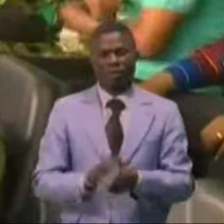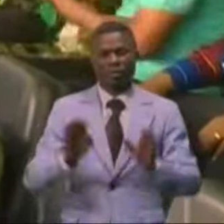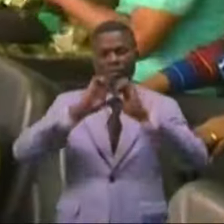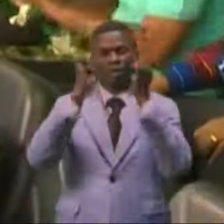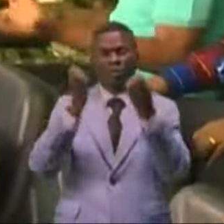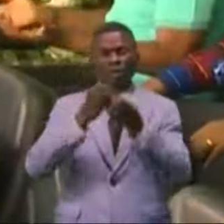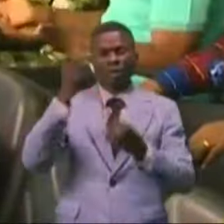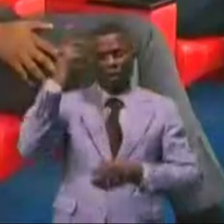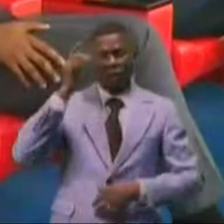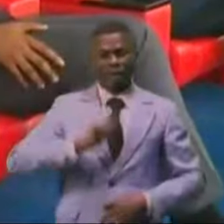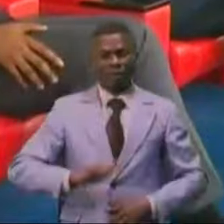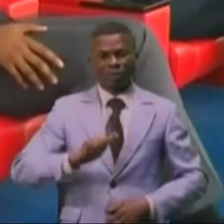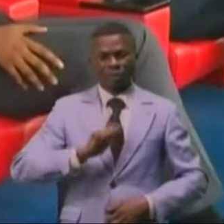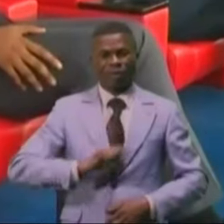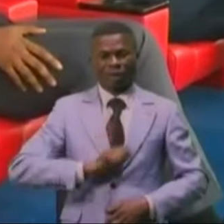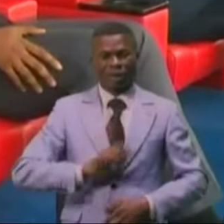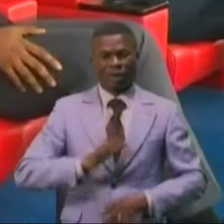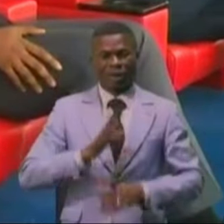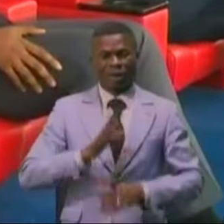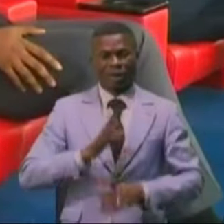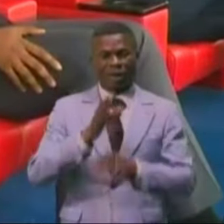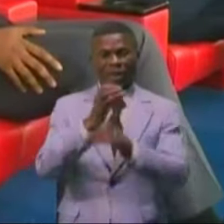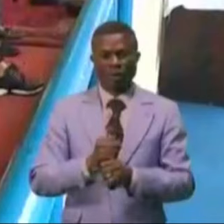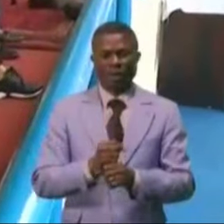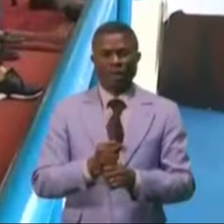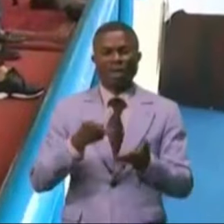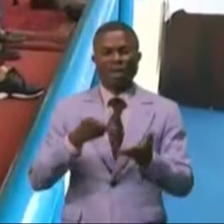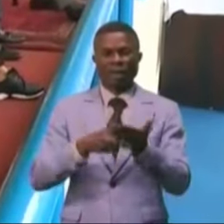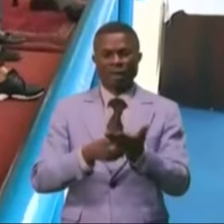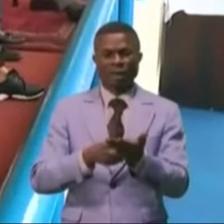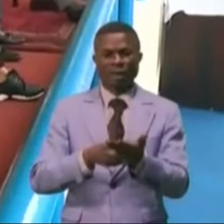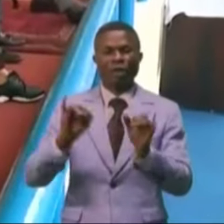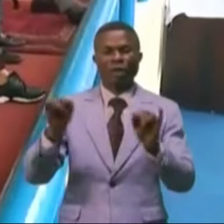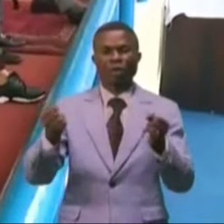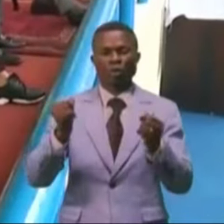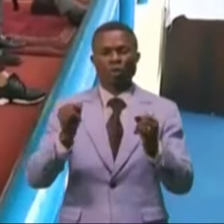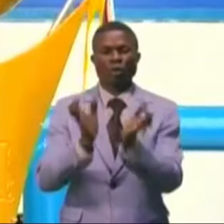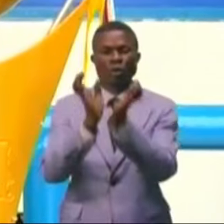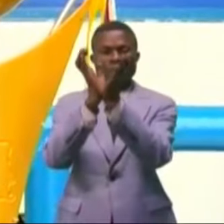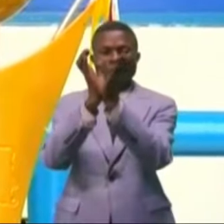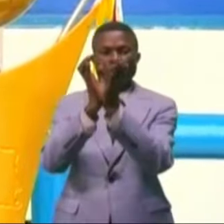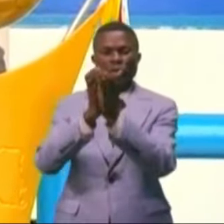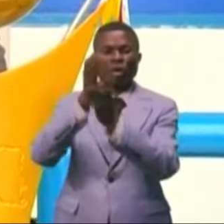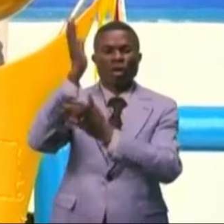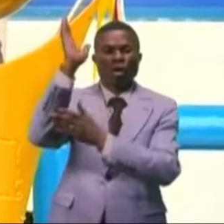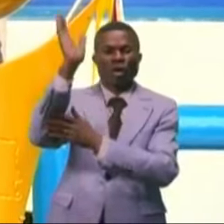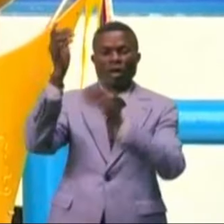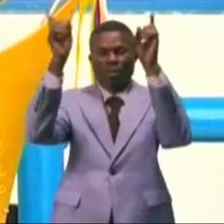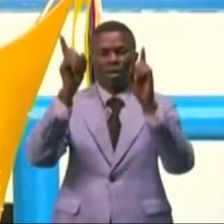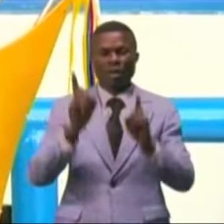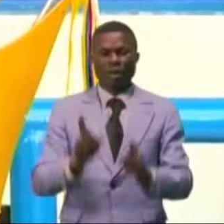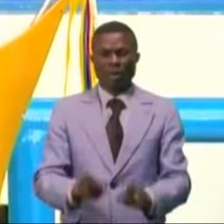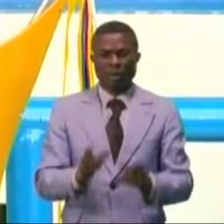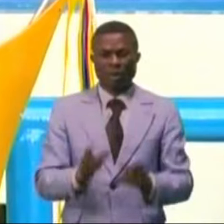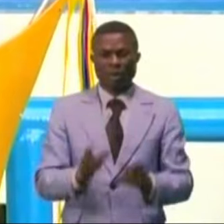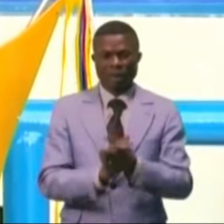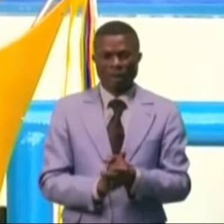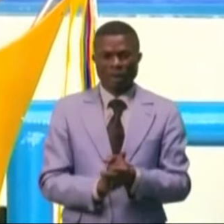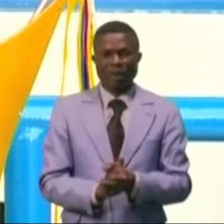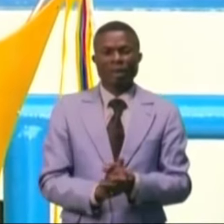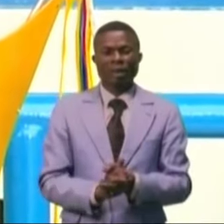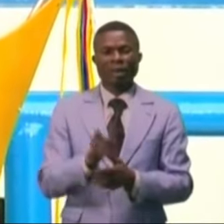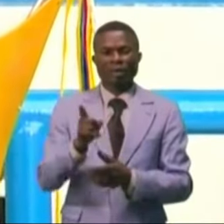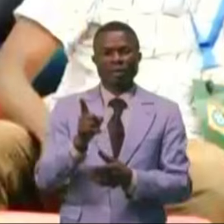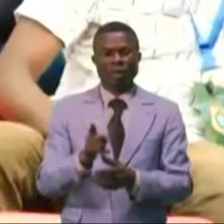quinoise a ainsi obtenu le ticket pour aller jouer la Coupe de la Confédération africaine. Céleste n'a pas du tout